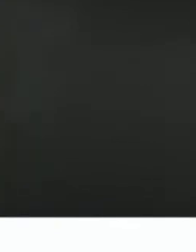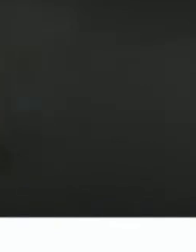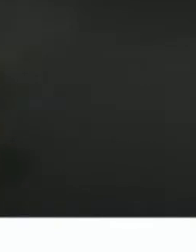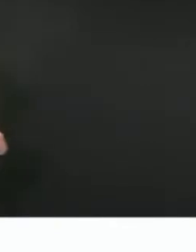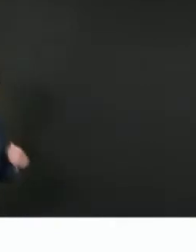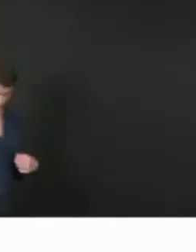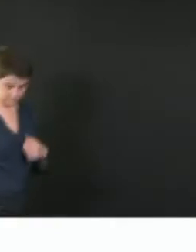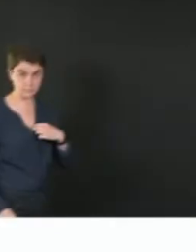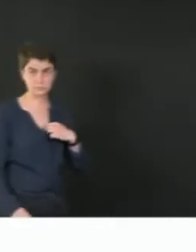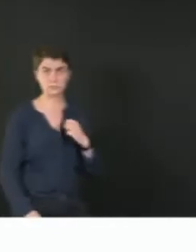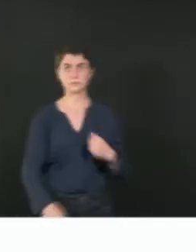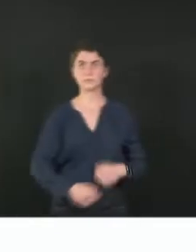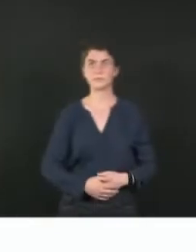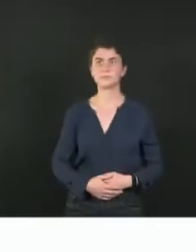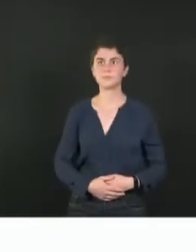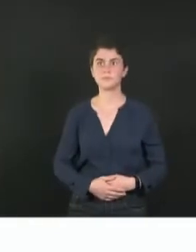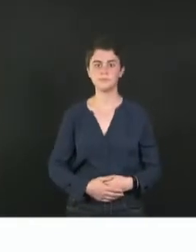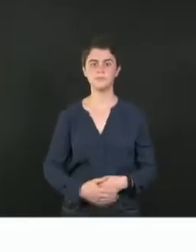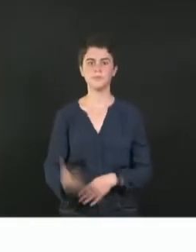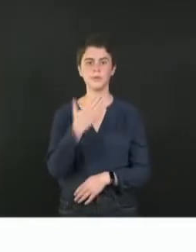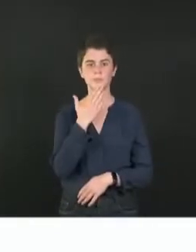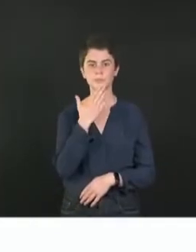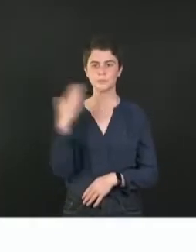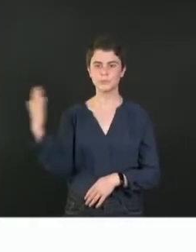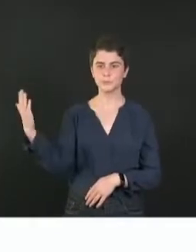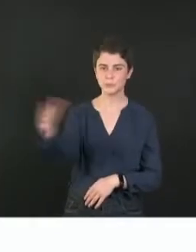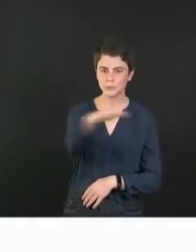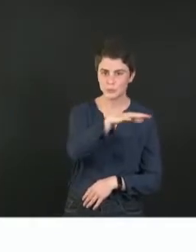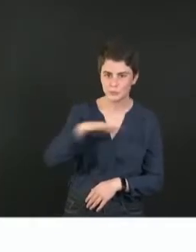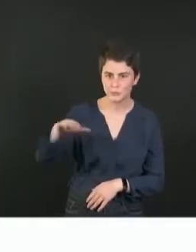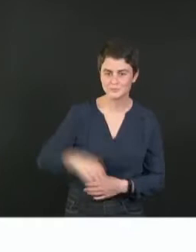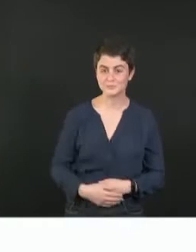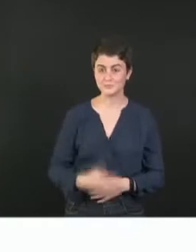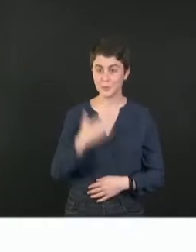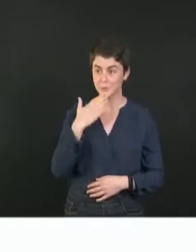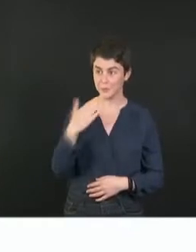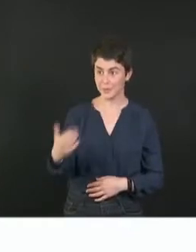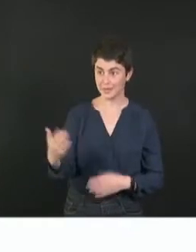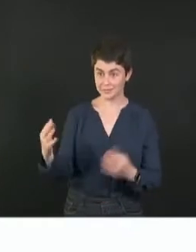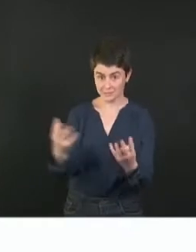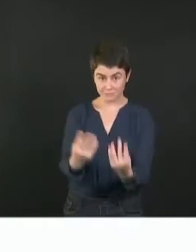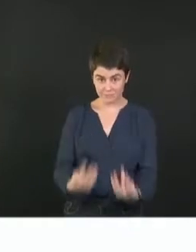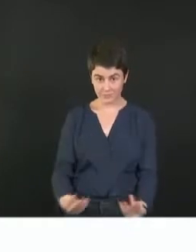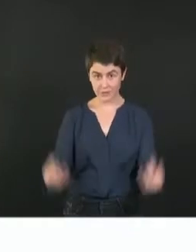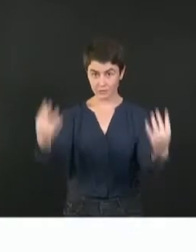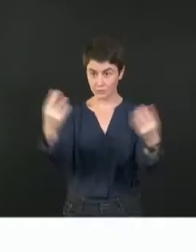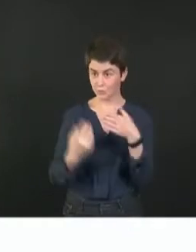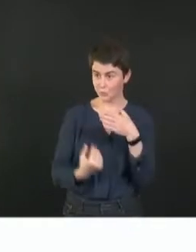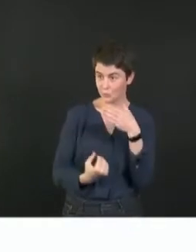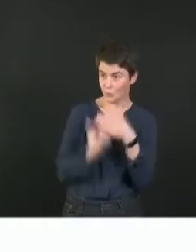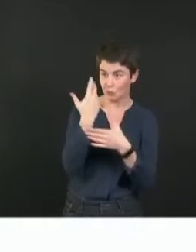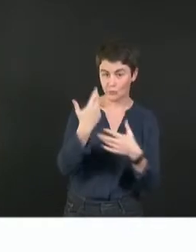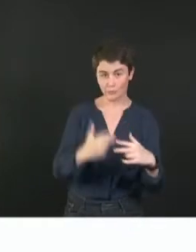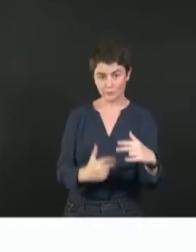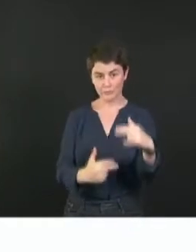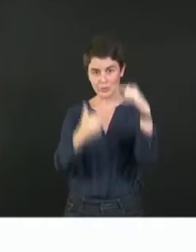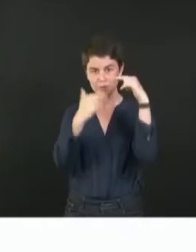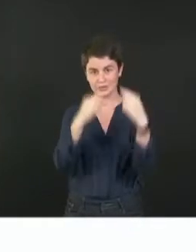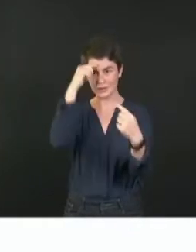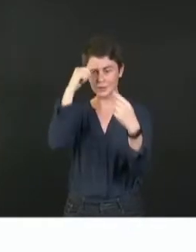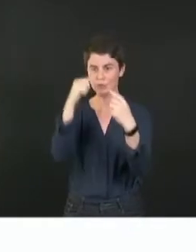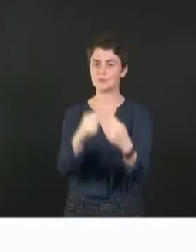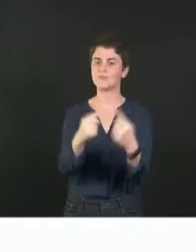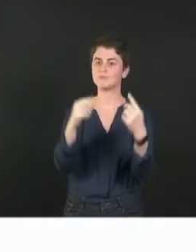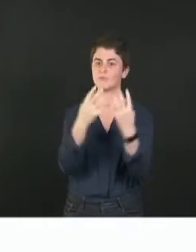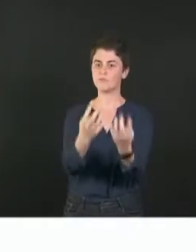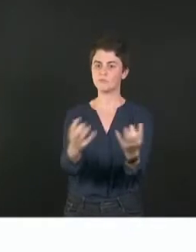à toutes et à tous. Merci à vous d'être présents pour cette nouvelle séquence de cette nouvelle édition du Forum de la Résilience